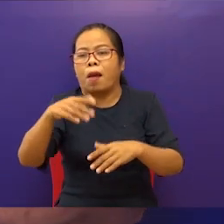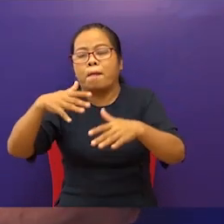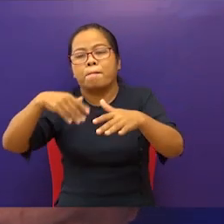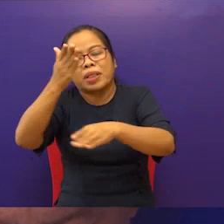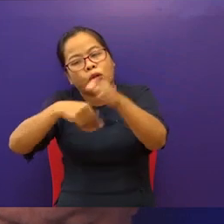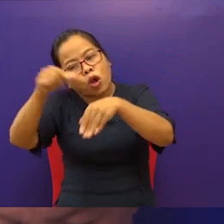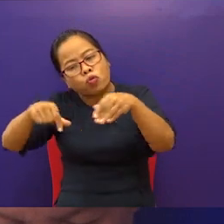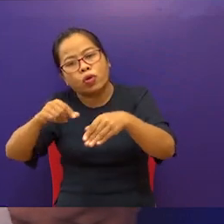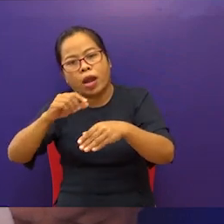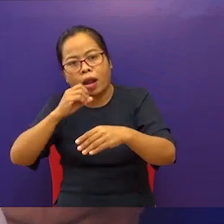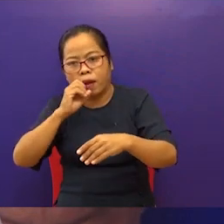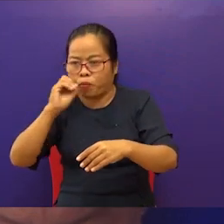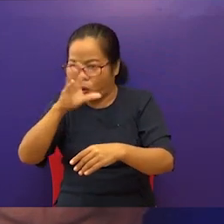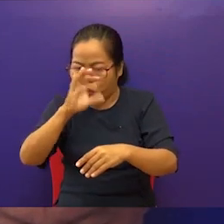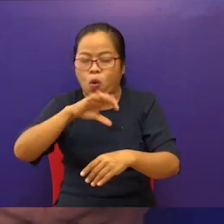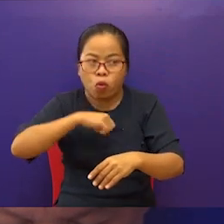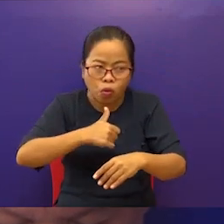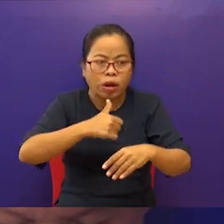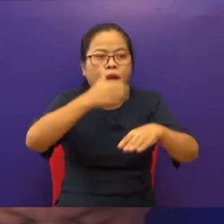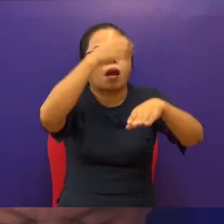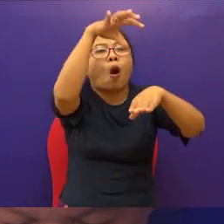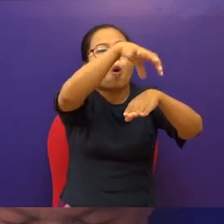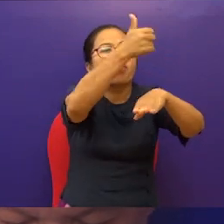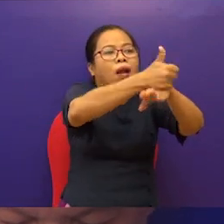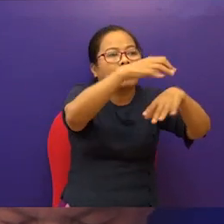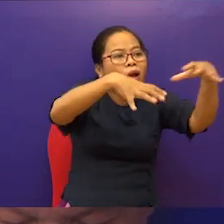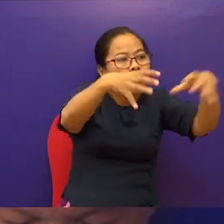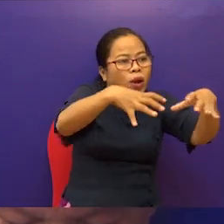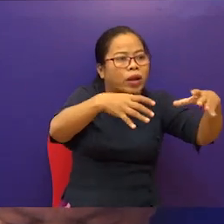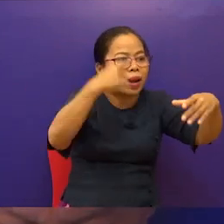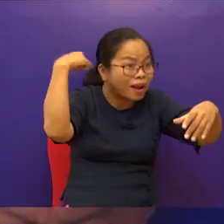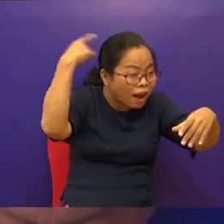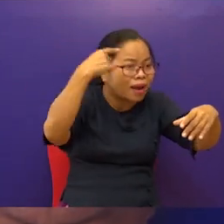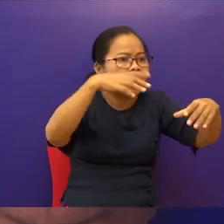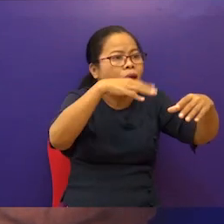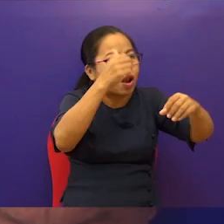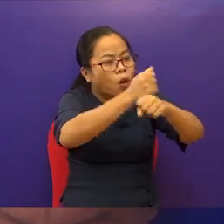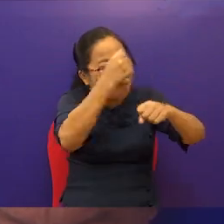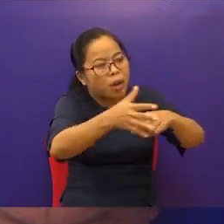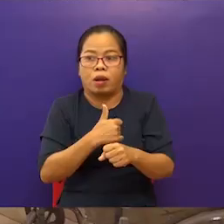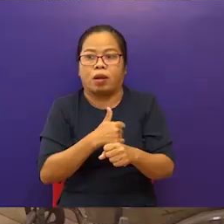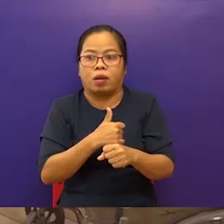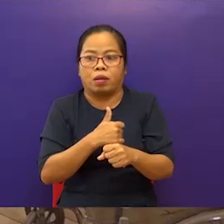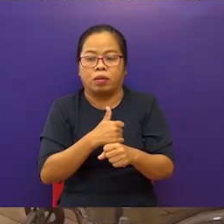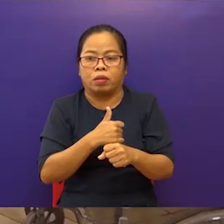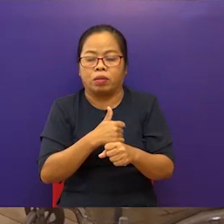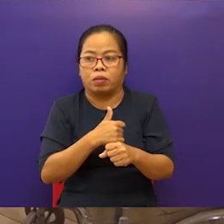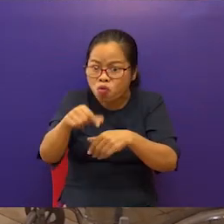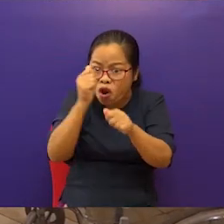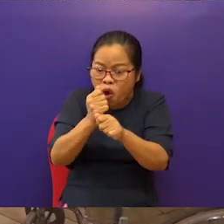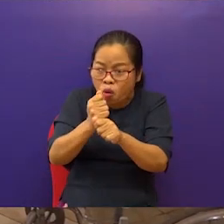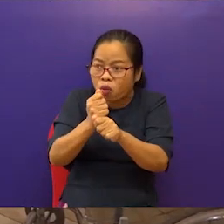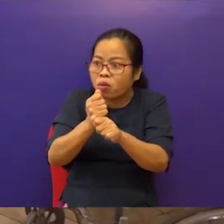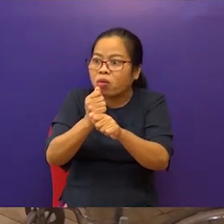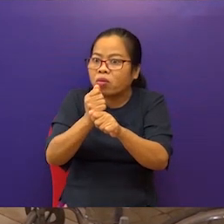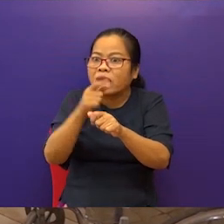မ်းသူတွေအလုပ်ကိုင်လုပ်ပေးရမှာပြောတယ်ကဲမြန်မာပြည်က UN အဖွဲ့အစည်းဘယ်နှဖွဲ့ရှိတော့အဲ့ဒီမှာမတန်ဆွမ်းသူဘယ်နှယောက်ကတ်တာပြပြီလဲဘယ်သူဖြင်းနိုင်လဲ ဆ